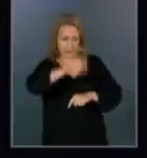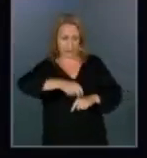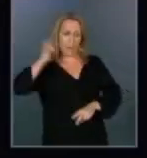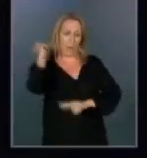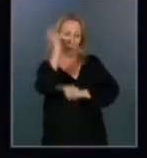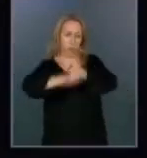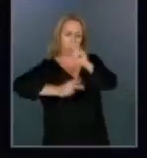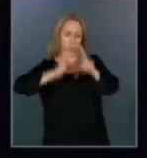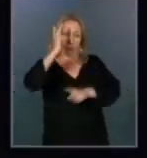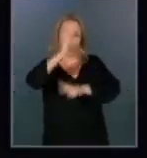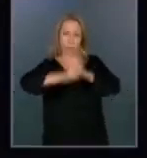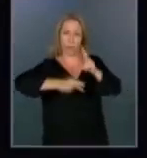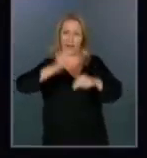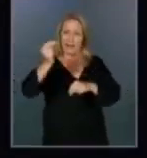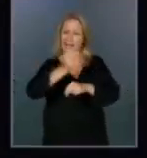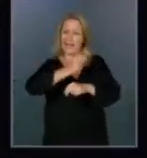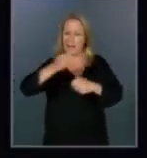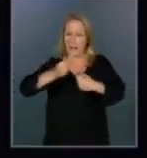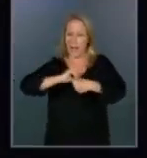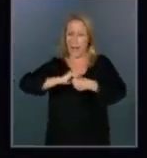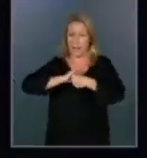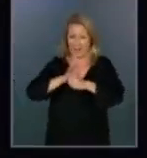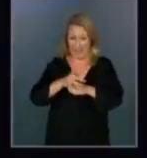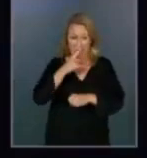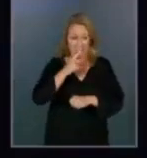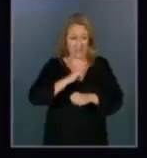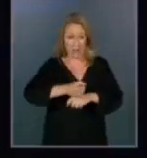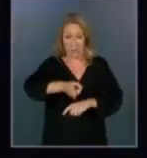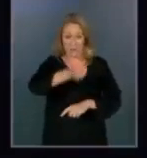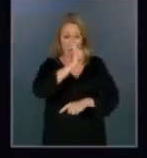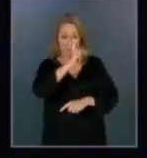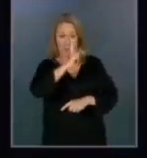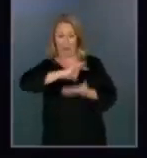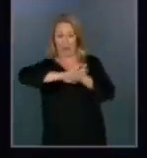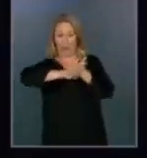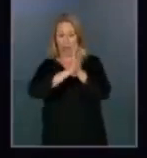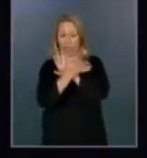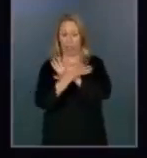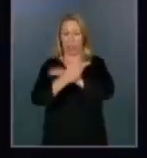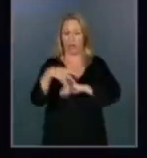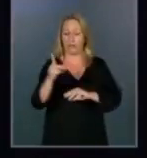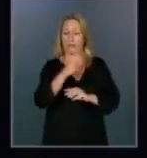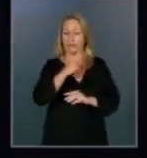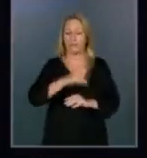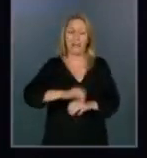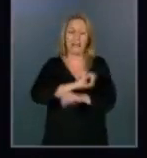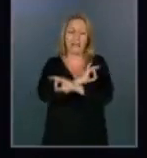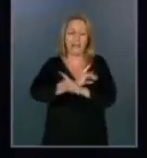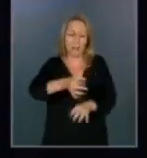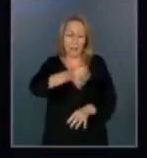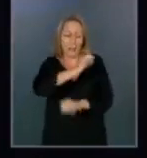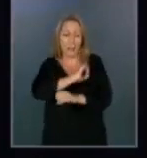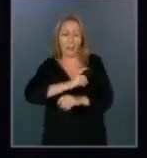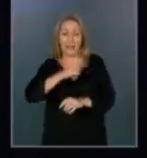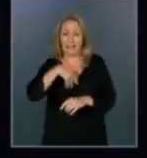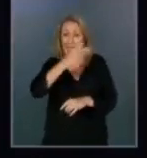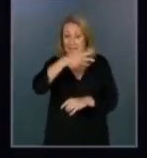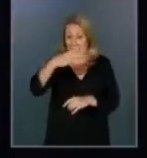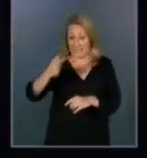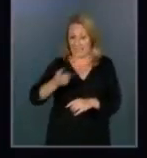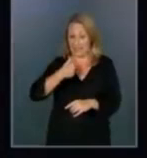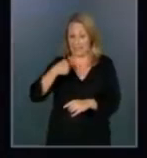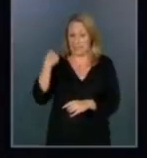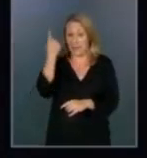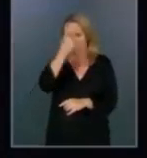σας στην διαχείριση της πανδημίας είναι ισοπεδωτική, είναι απόλυτη, ότι και ο ΣΥΡΙΖΑ αλλά και εσείς προσωπικά